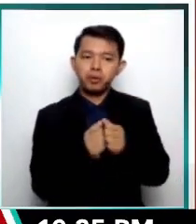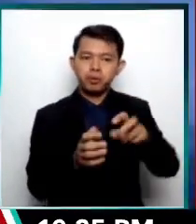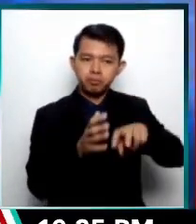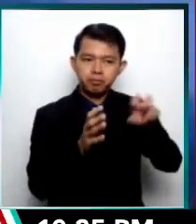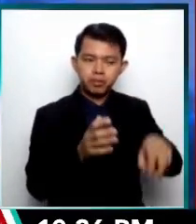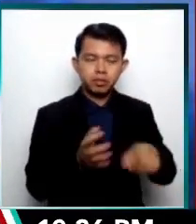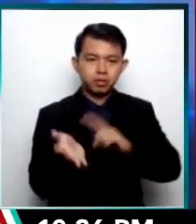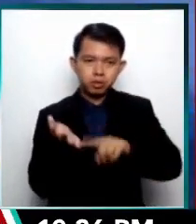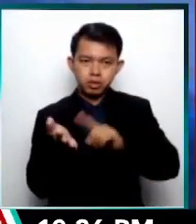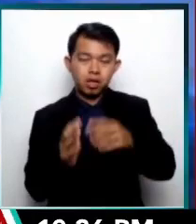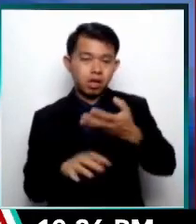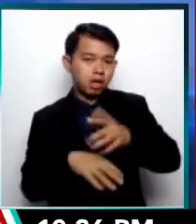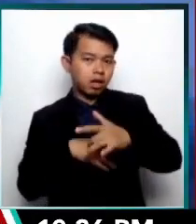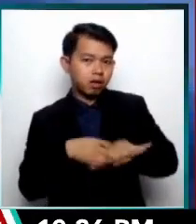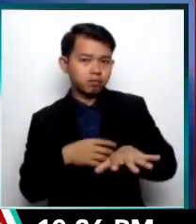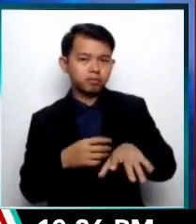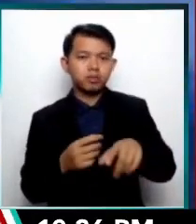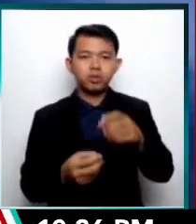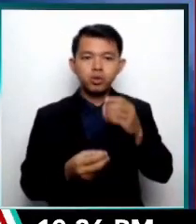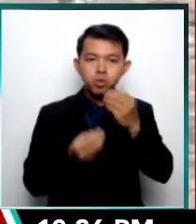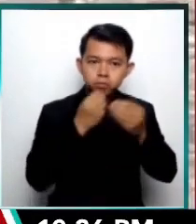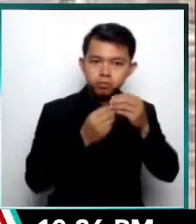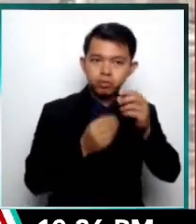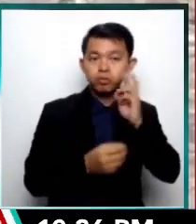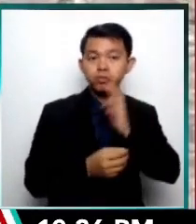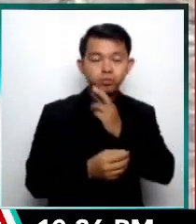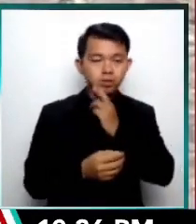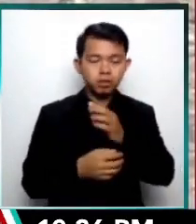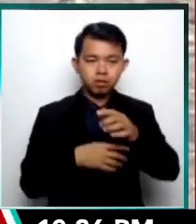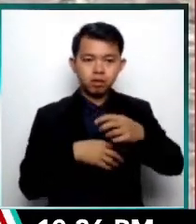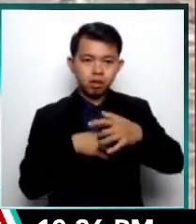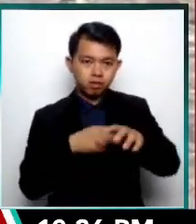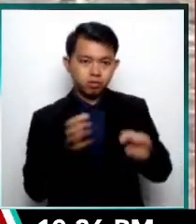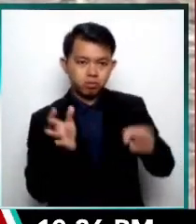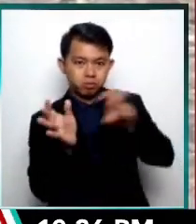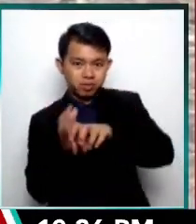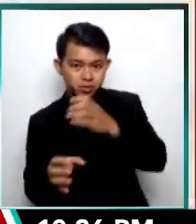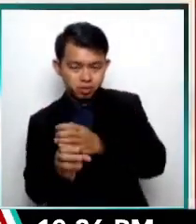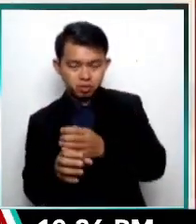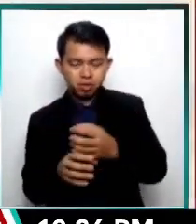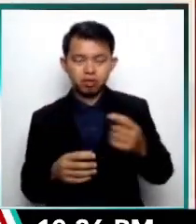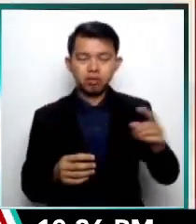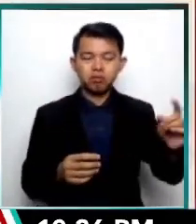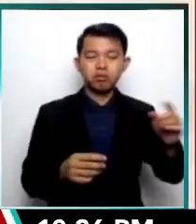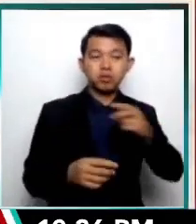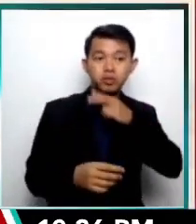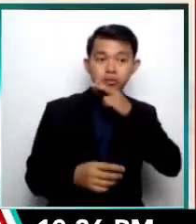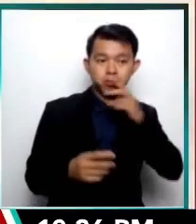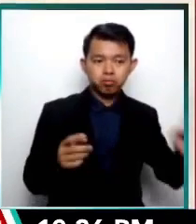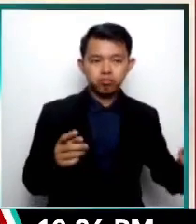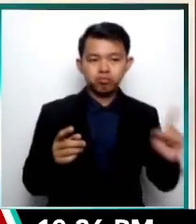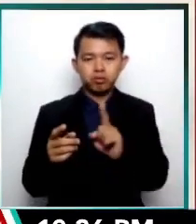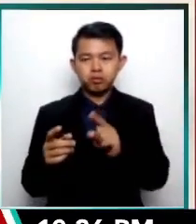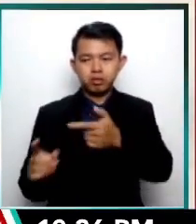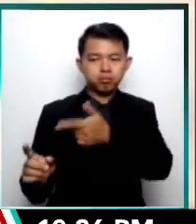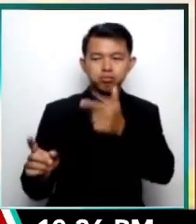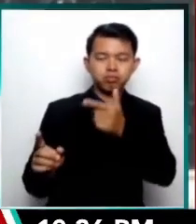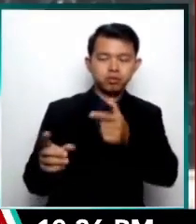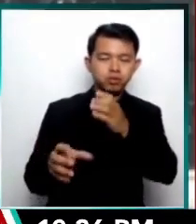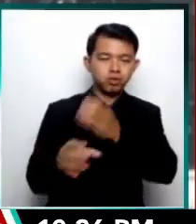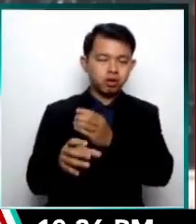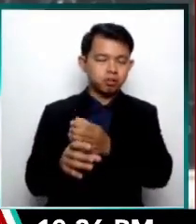biktima. Nang nakasakay na ang mga ito sa kanilang sasakyan, lumapit ang suspect at biglang namaril. Tinitignan pa kung may kinalaman sa politika